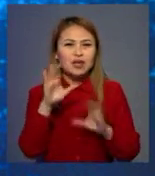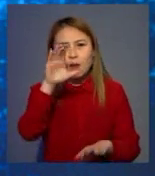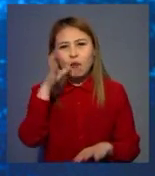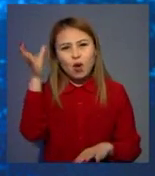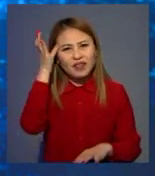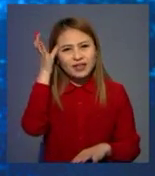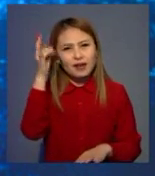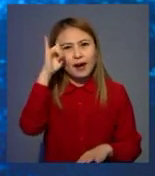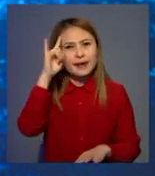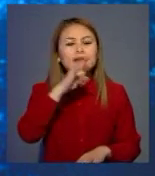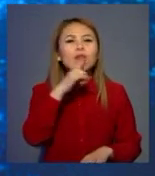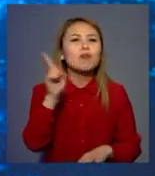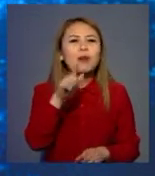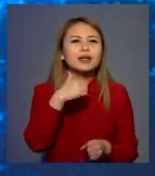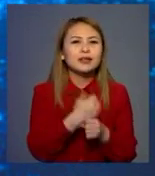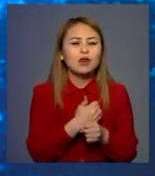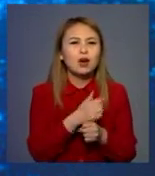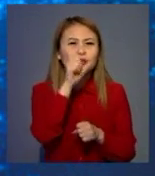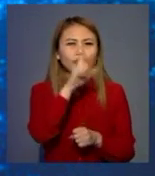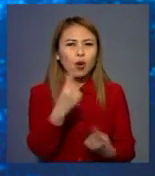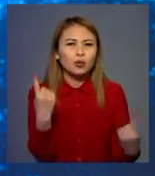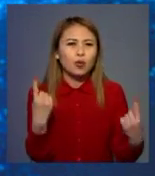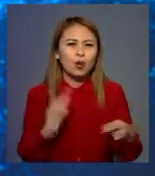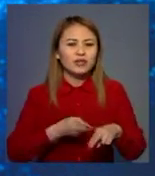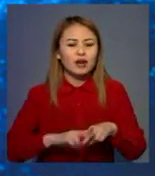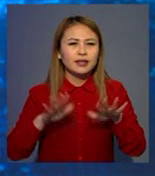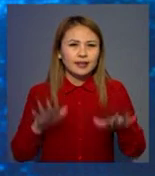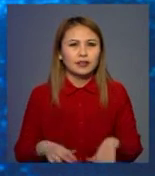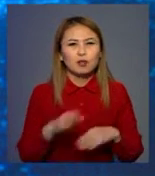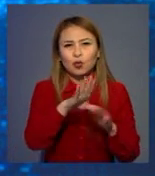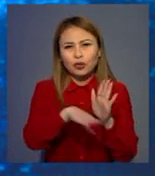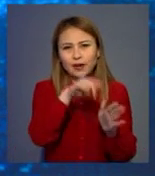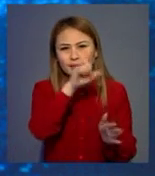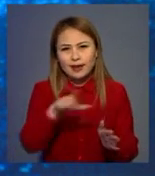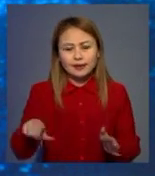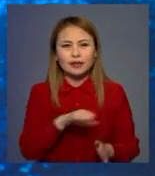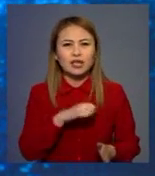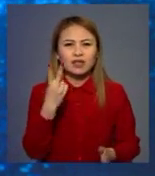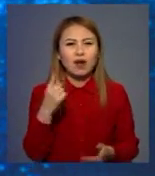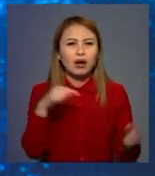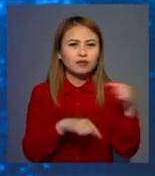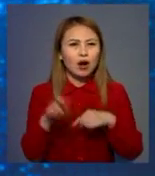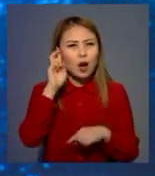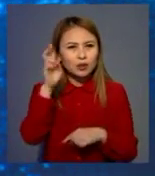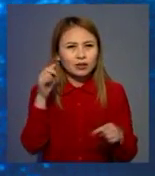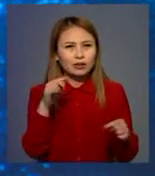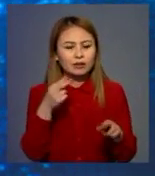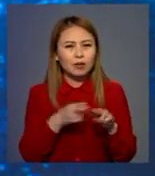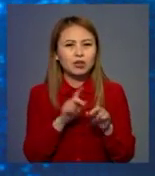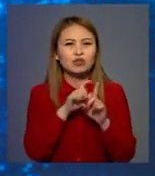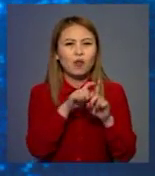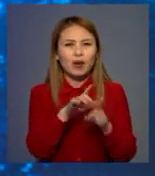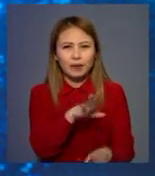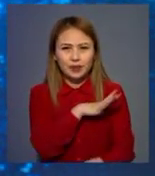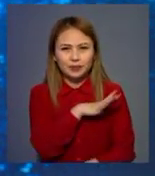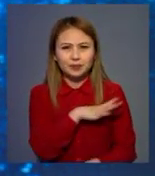профессоры Қазақстанның алғашқы басшысын дәуір тұлғасы деп атаса, аталған елдің депутаттары екі ел арасындағы байланысты тілге тиек